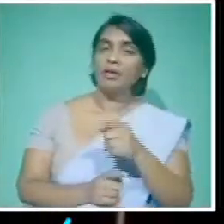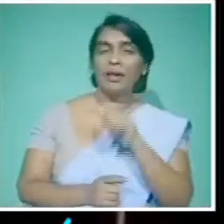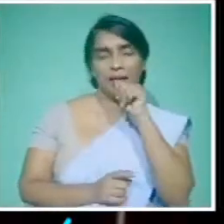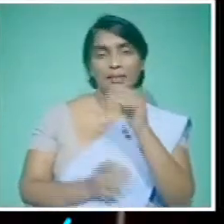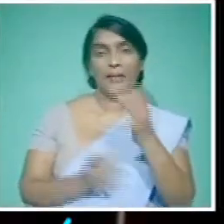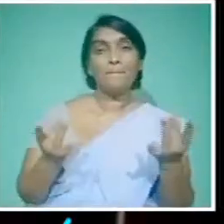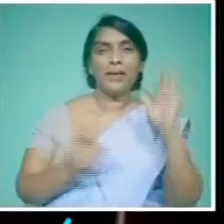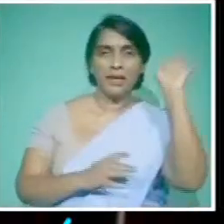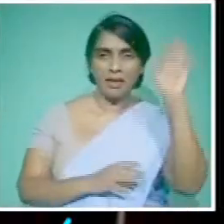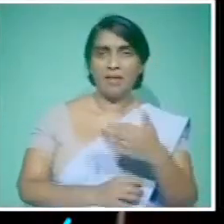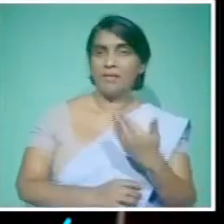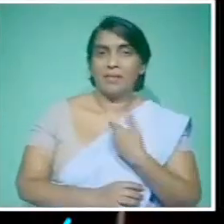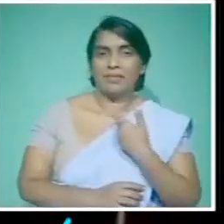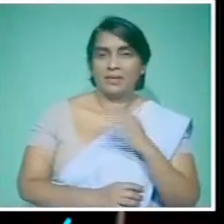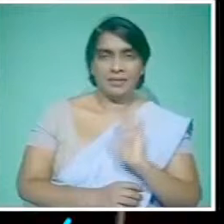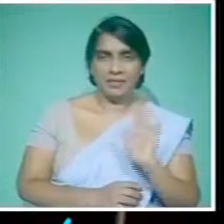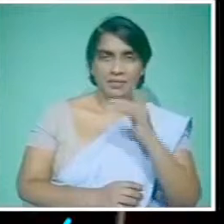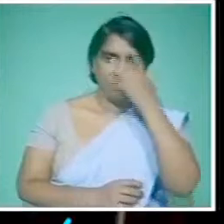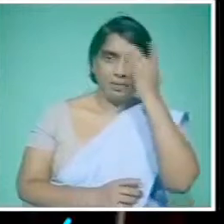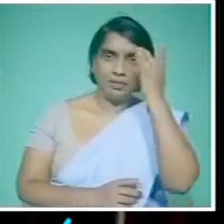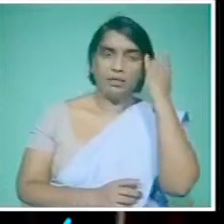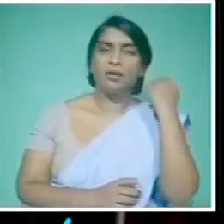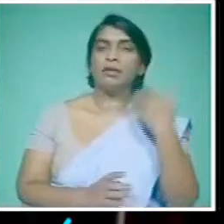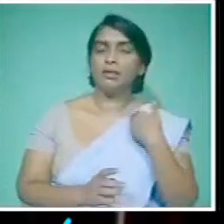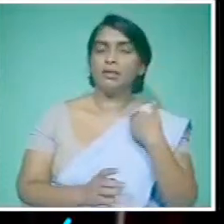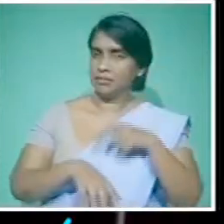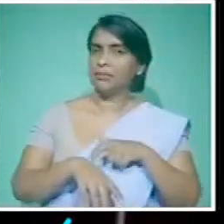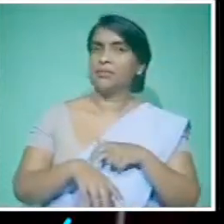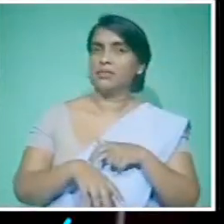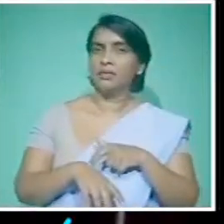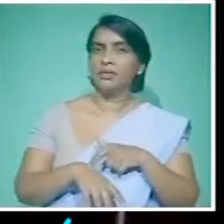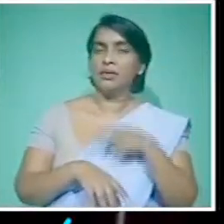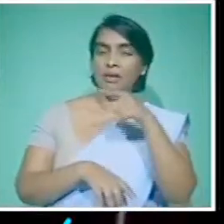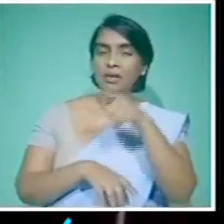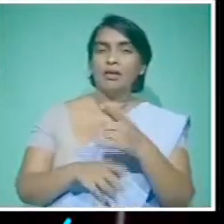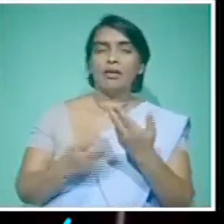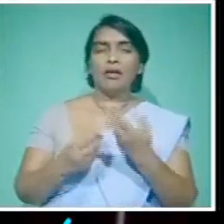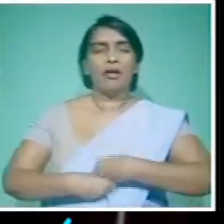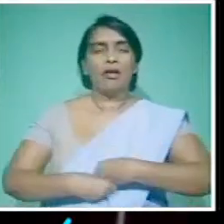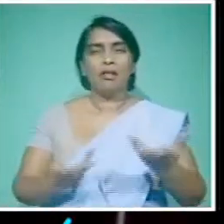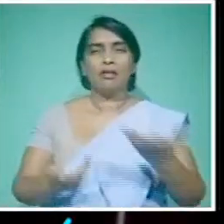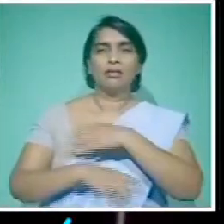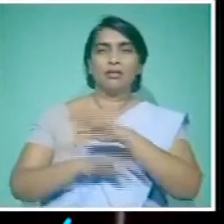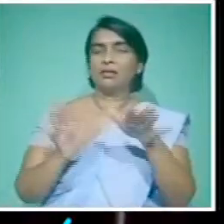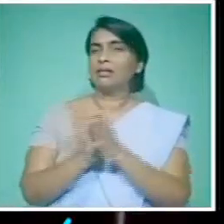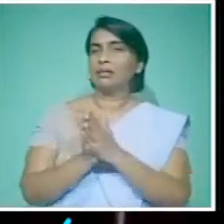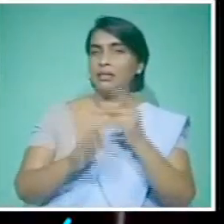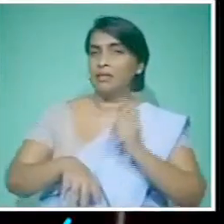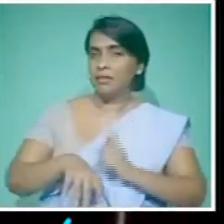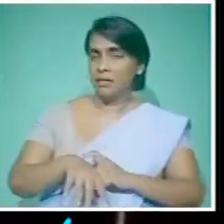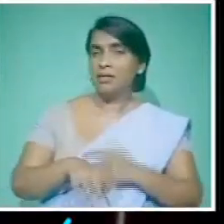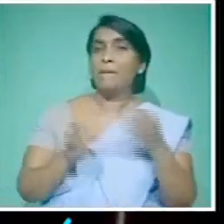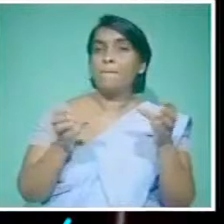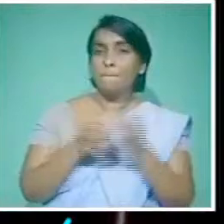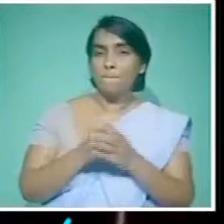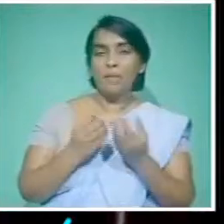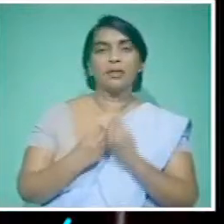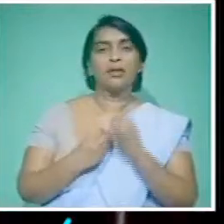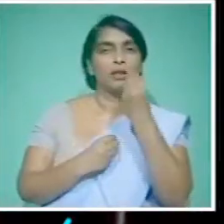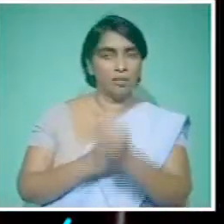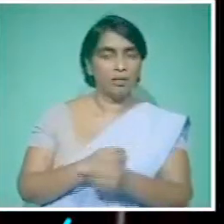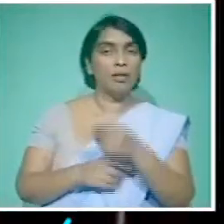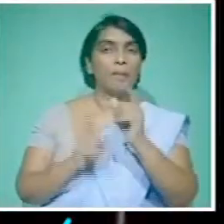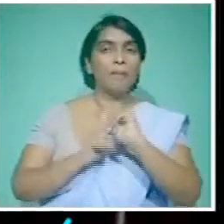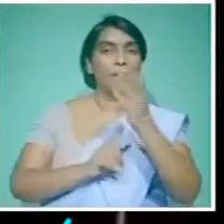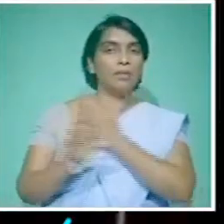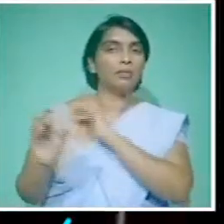ඇත්තටම පිනට ආවේ, මම නෙමෙයි. මොකද මම මේ වෙලාවේ ඔබතුමාලා මේ නන්නත්තාර අනාථ වෙලා හිටපු වෙලාවේ පක්ෂය දීලා ඔබතුමාලාව